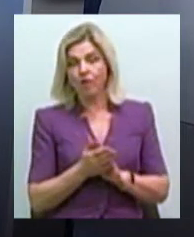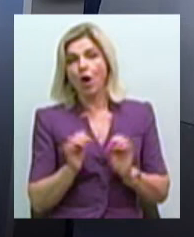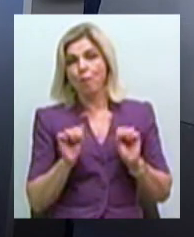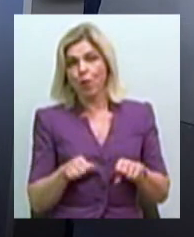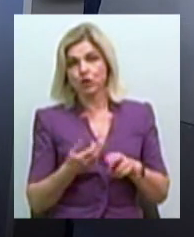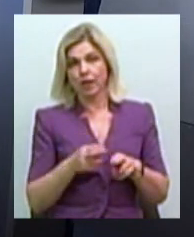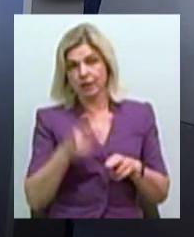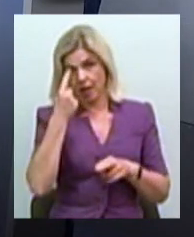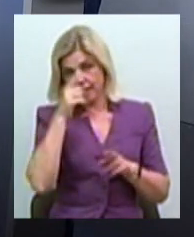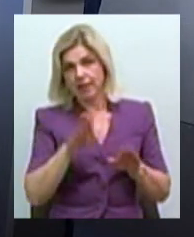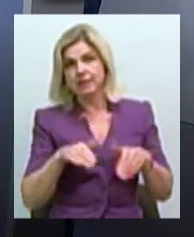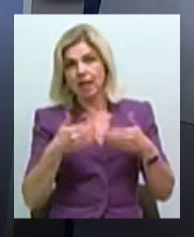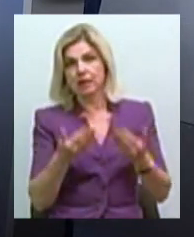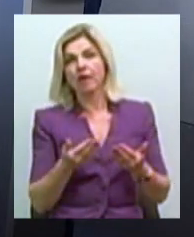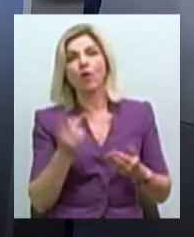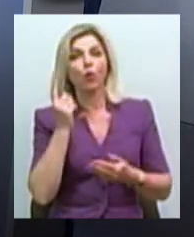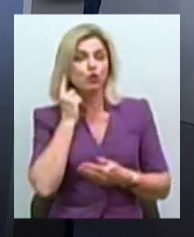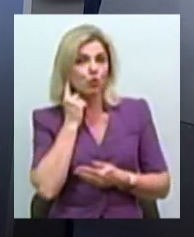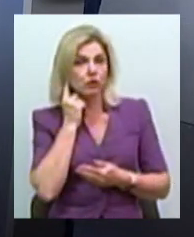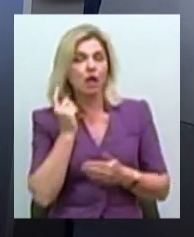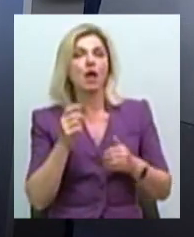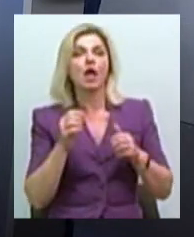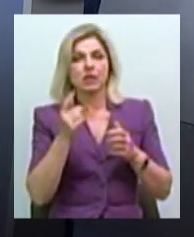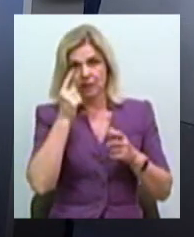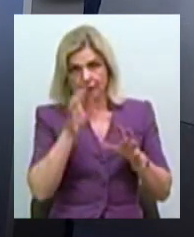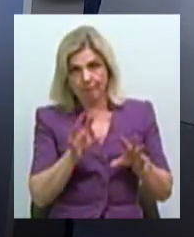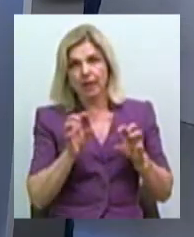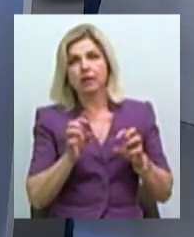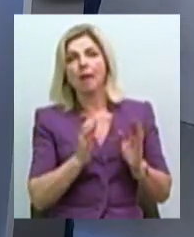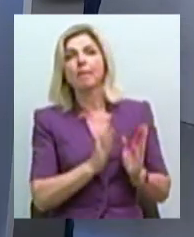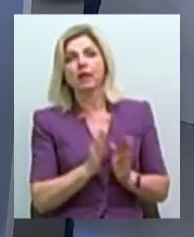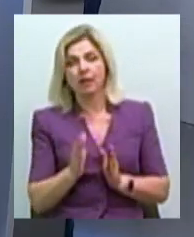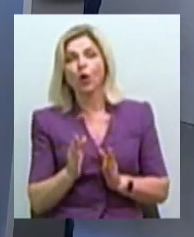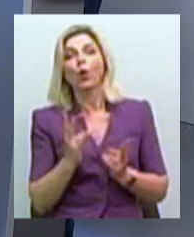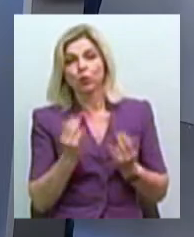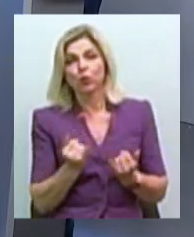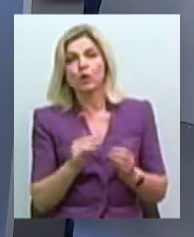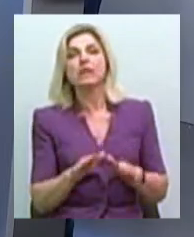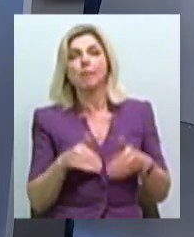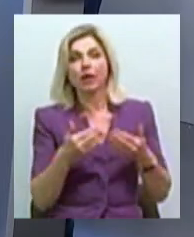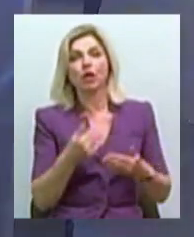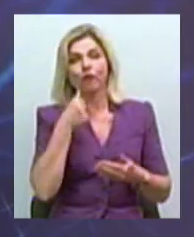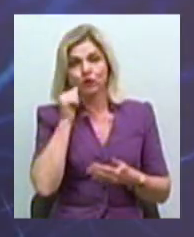ініціатива почута, сприйнята, механізм, як це? Ну, запропонував Олександр Сінкевич.